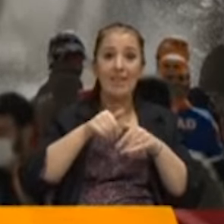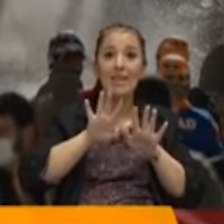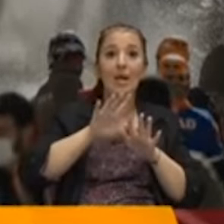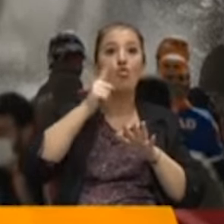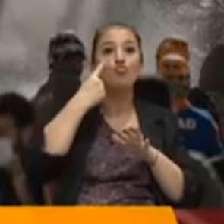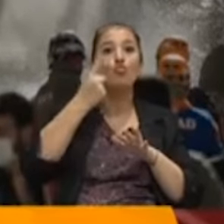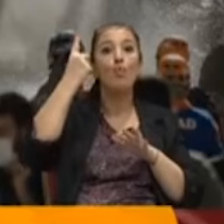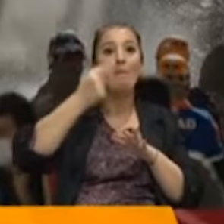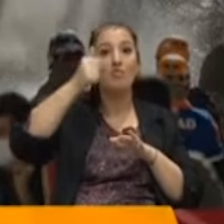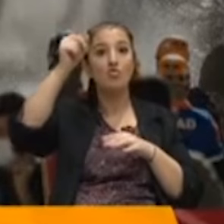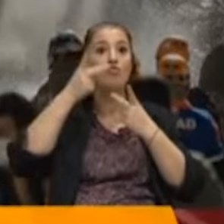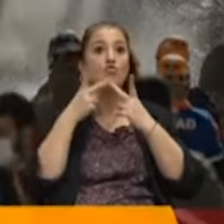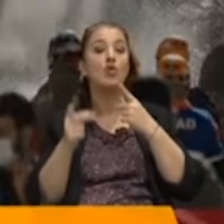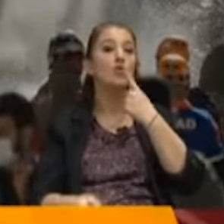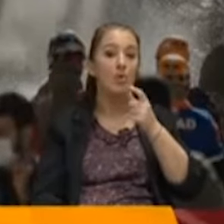ki